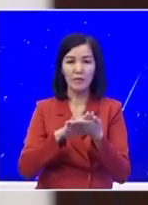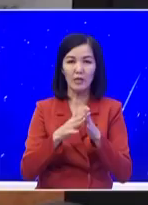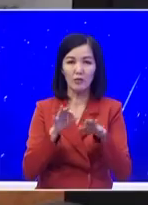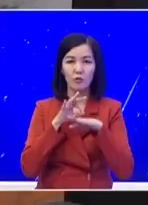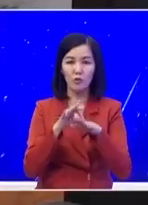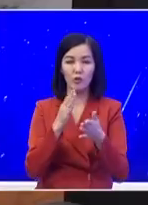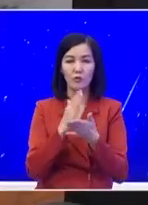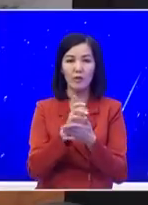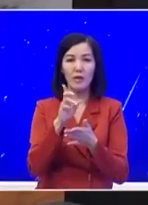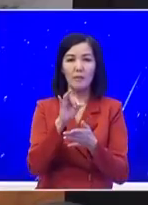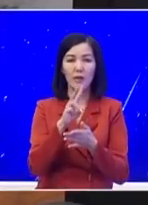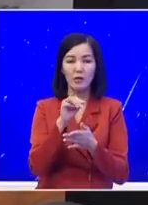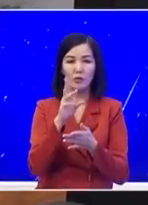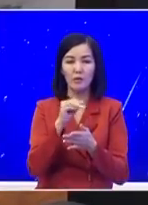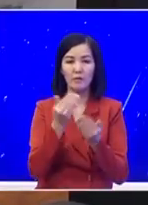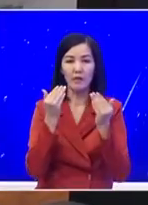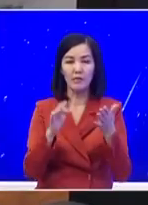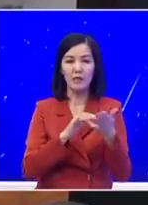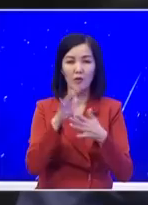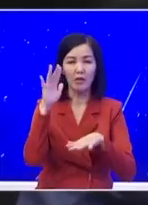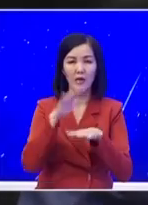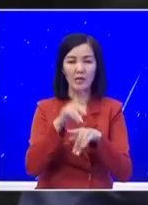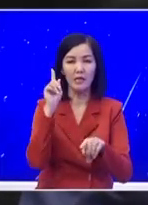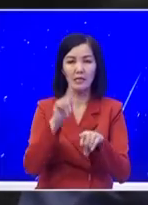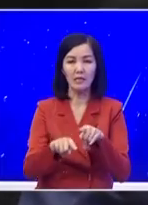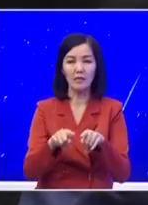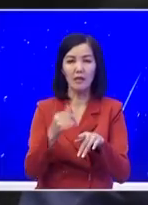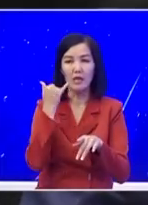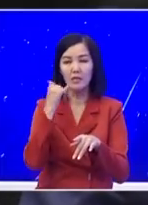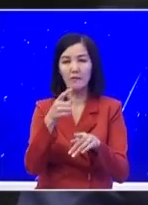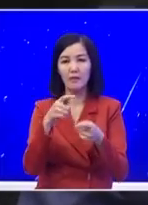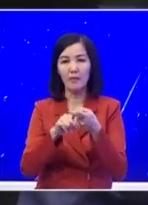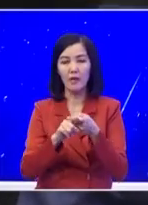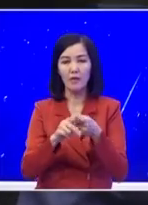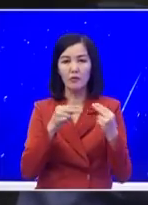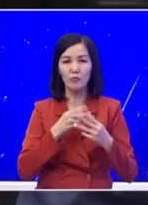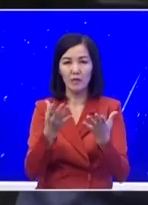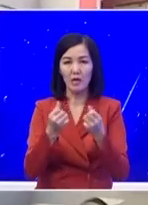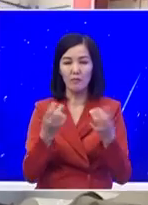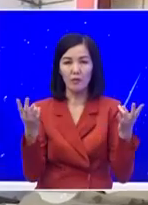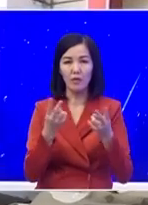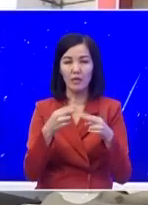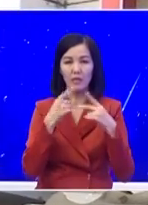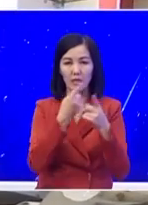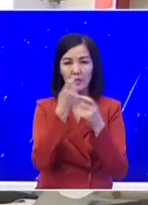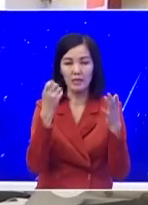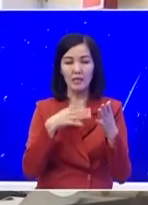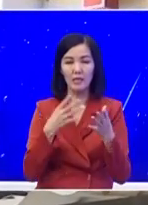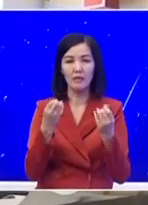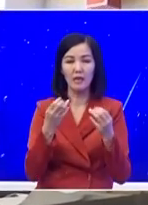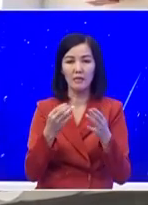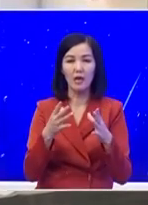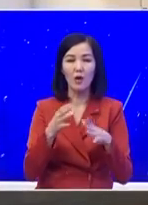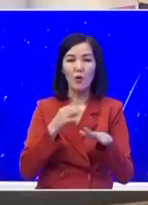жатыр. Батыржан Байжұманов аудан қала әкімдеріне тез арада олармен хабарласып, жұмысқа қабылдау керектігін ескертті. Мұнан бөлек